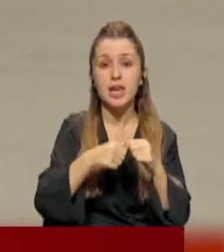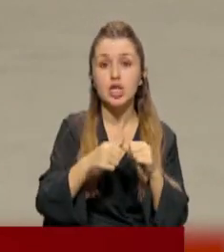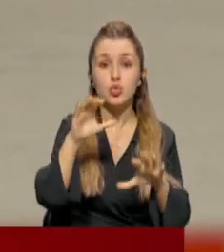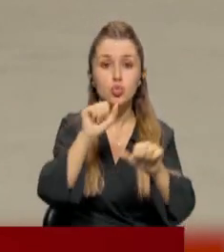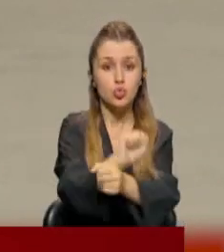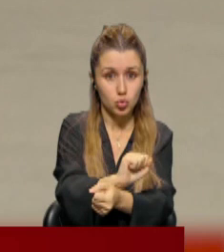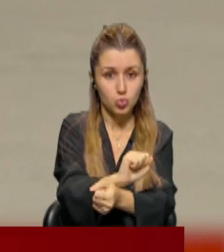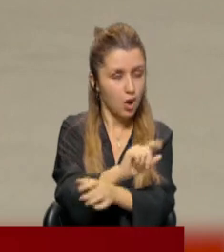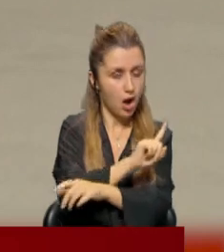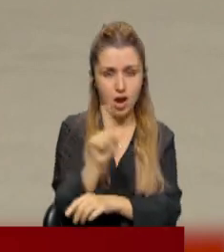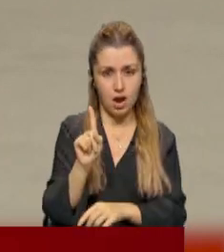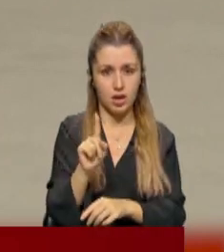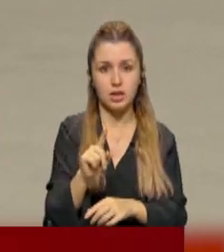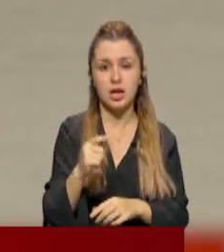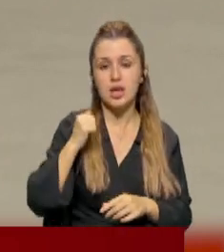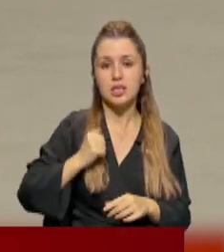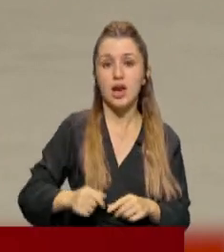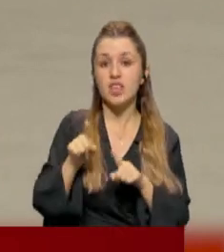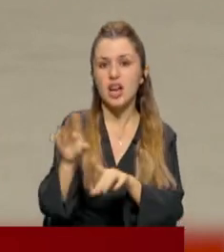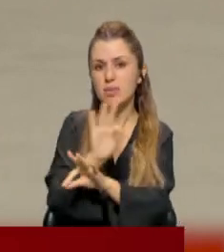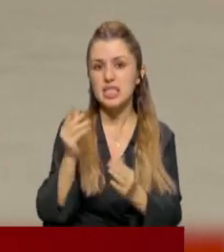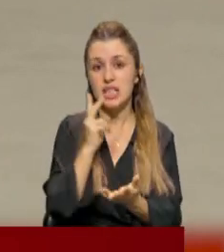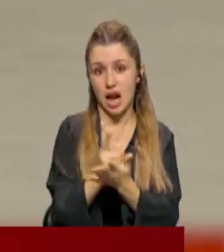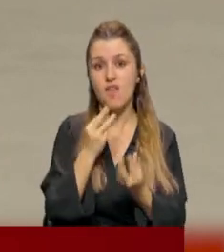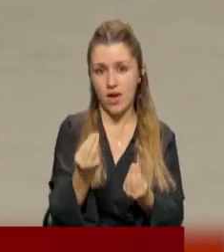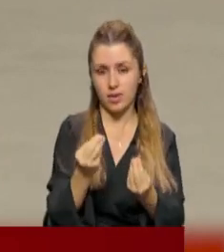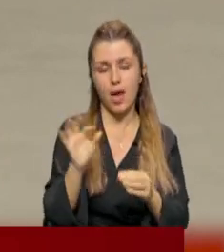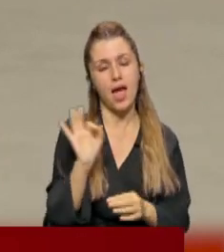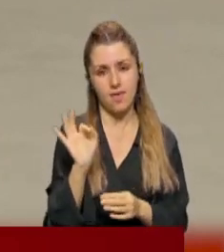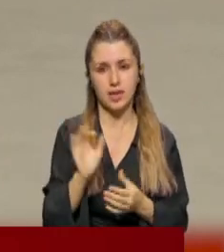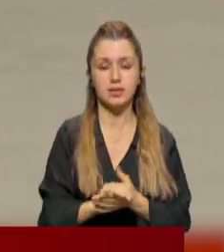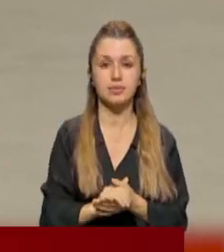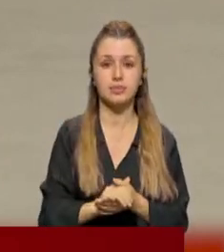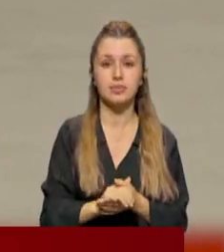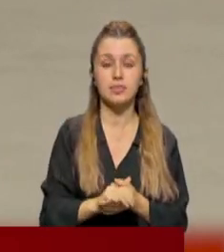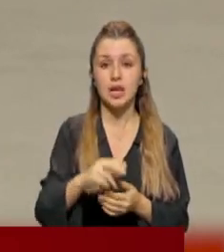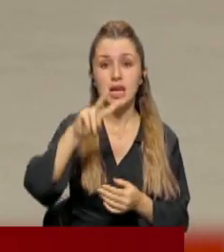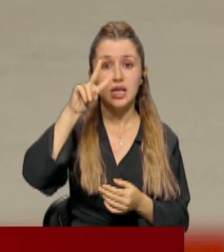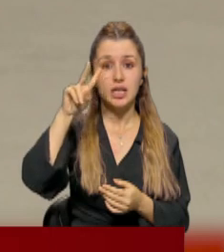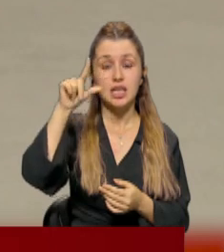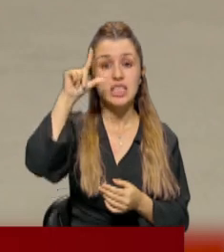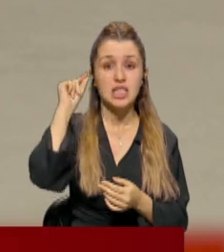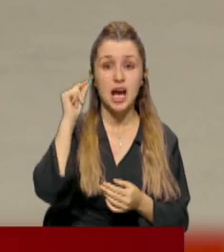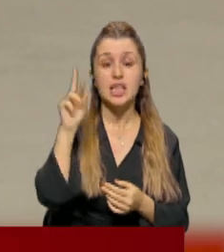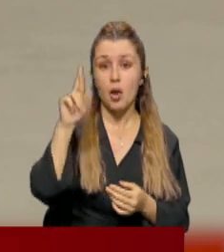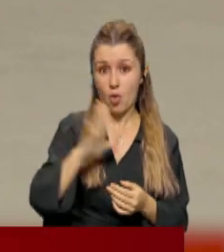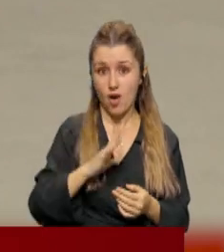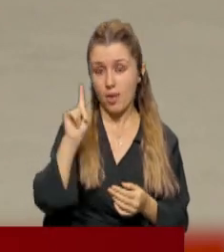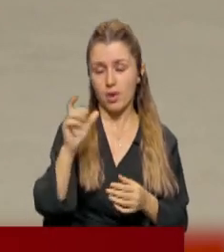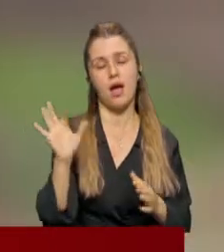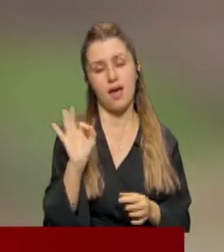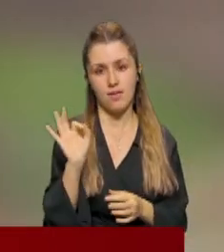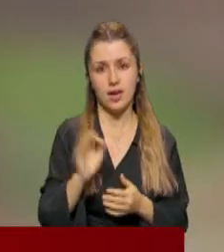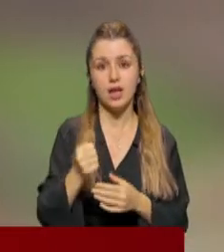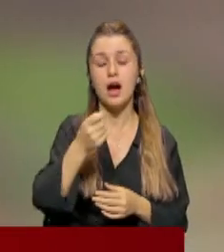mu? Hayır. Savcı takipsizlik kararı verdi mi? Evet. Sahte doktor raporu var mı?